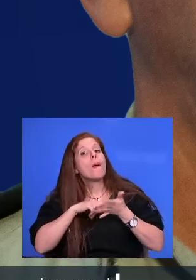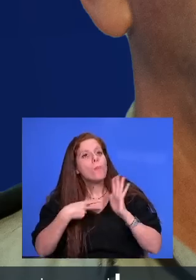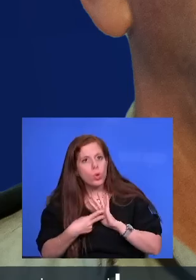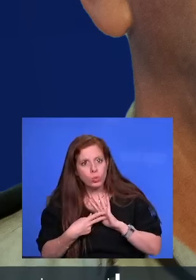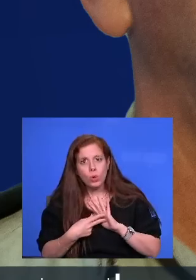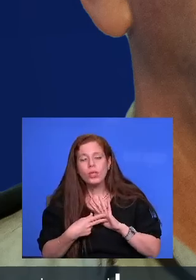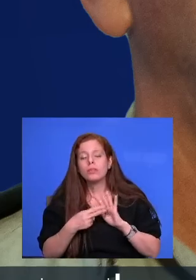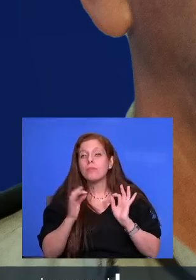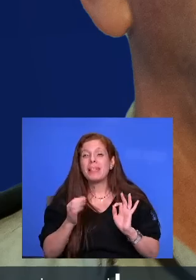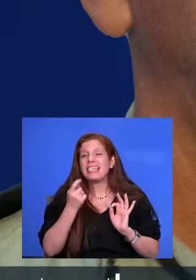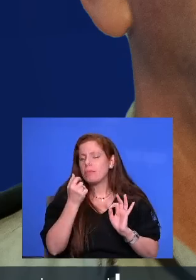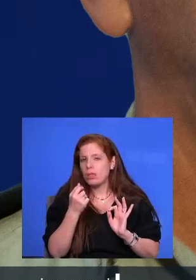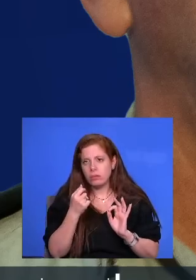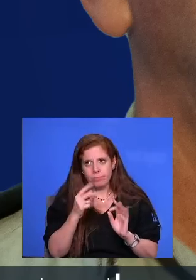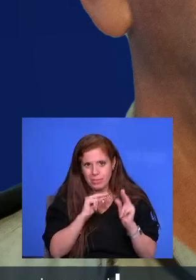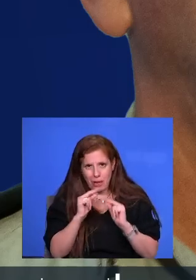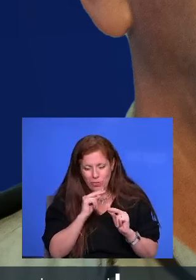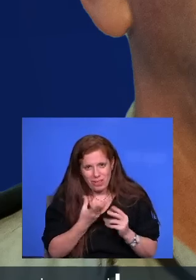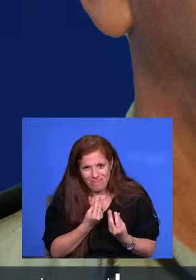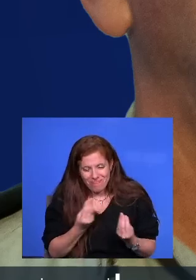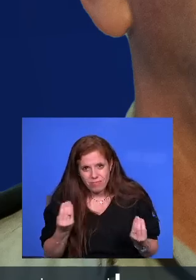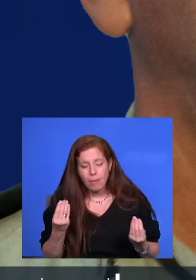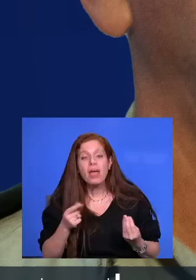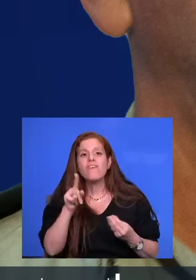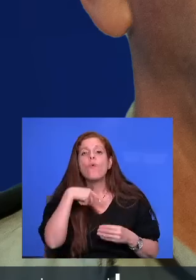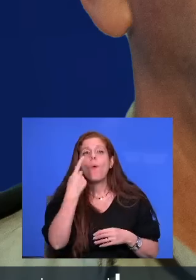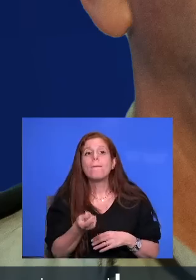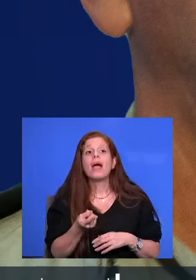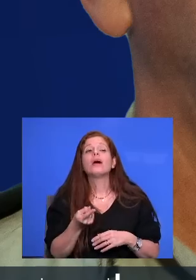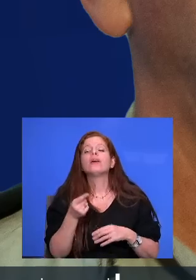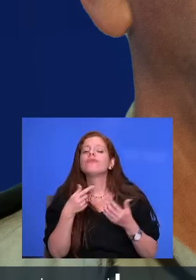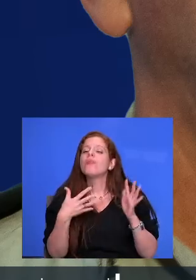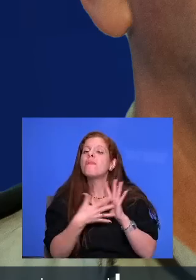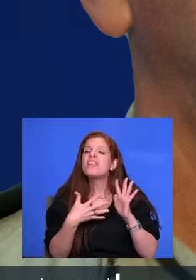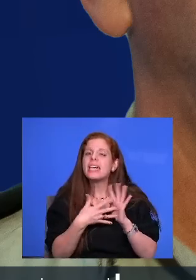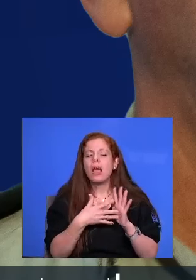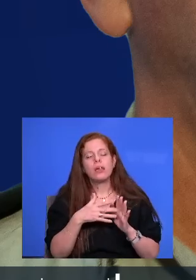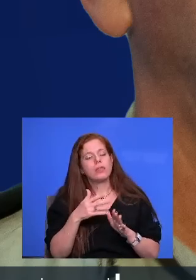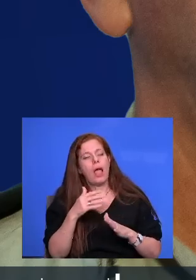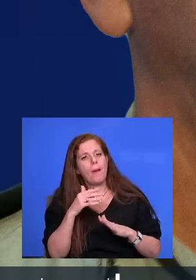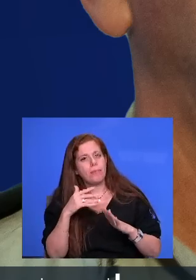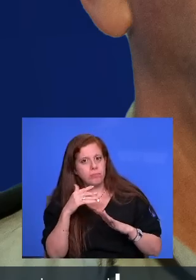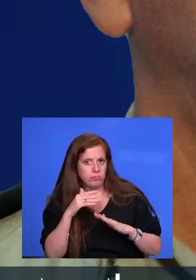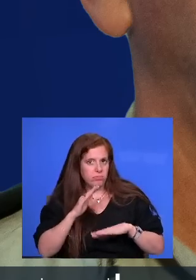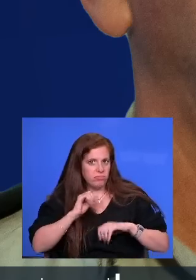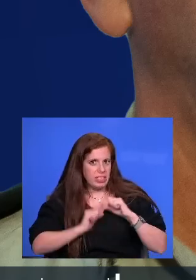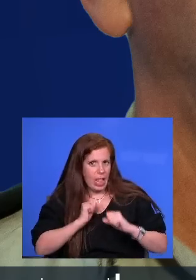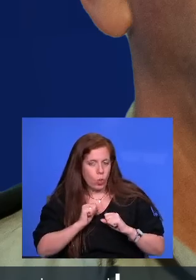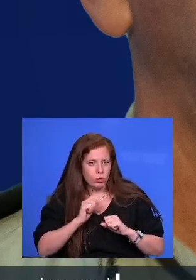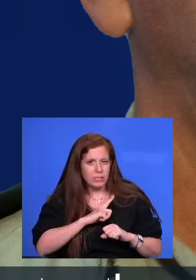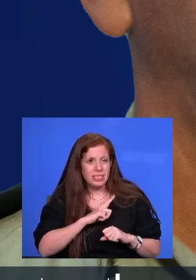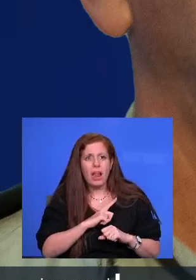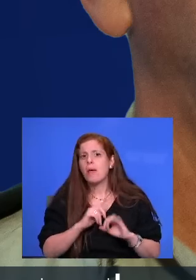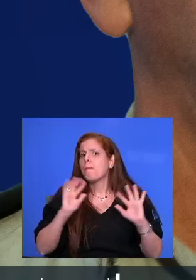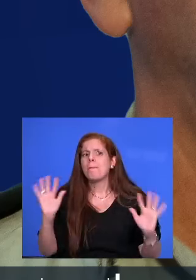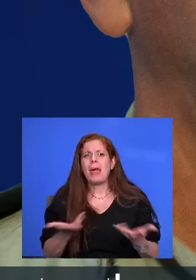כמעט התעסקנו בהם ללא הרף. והוא אומר כך, ומותח ביקורת על הפיקוד בצהל, הוא אומר, לא אחת ממהרים מפקדים למתוח את